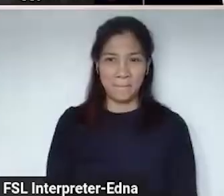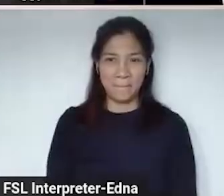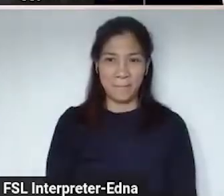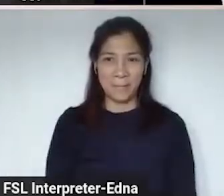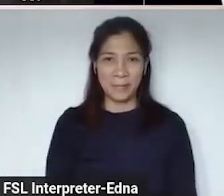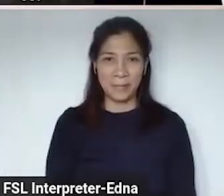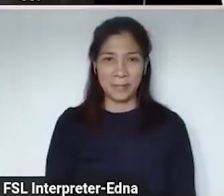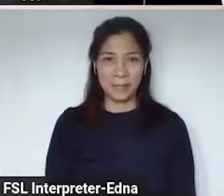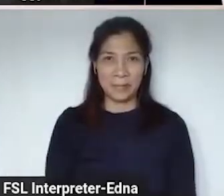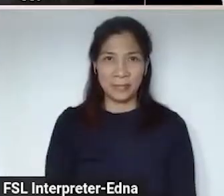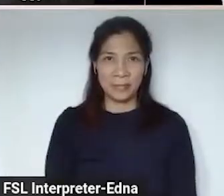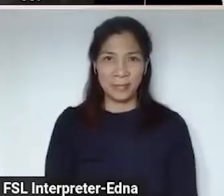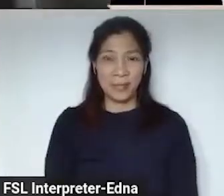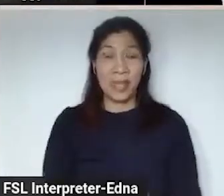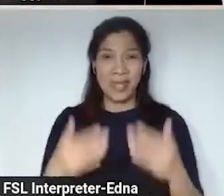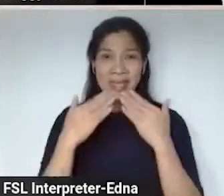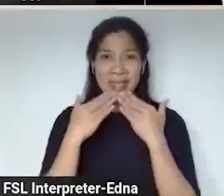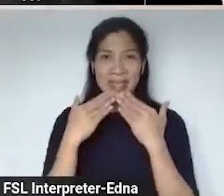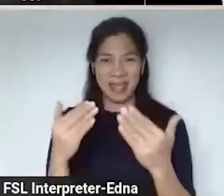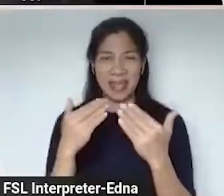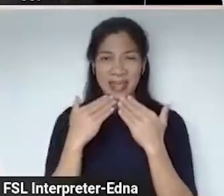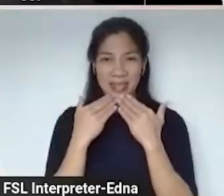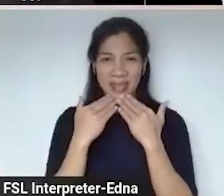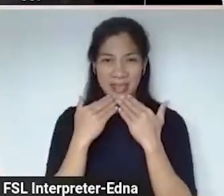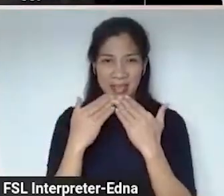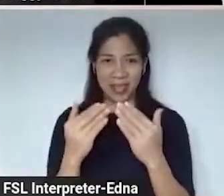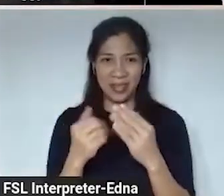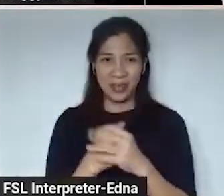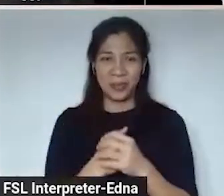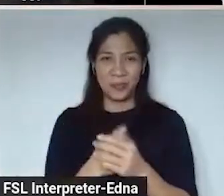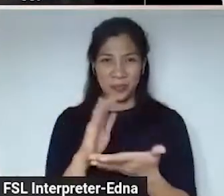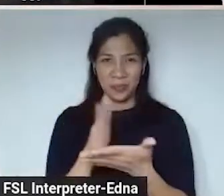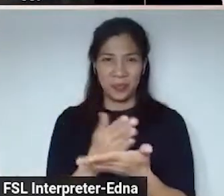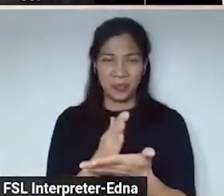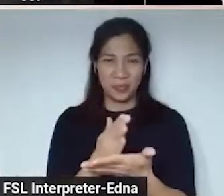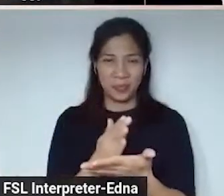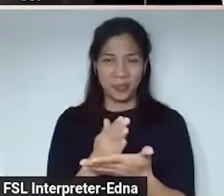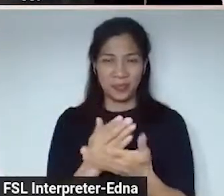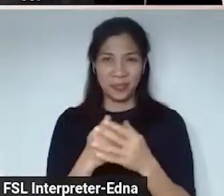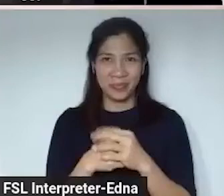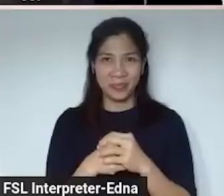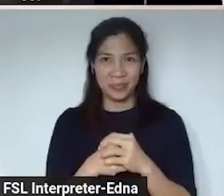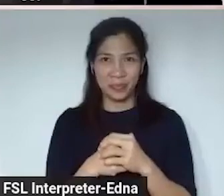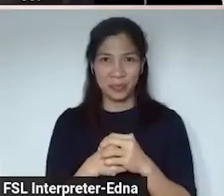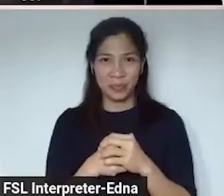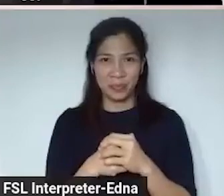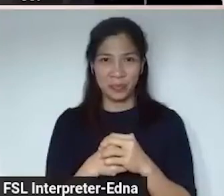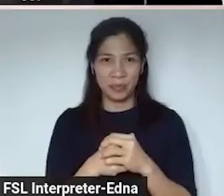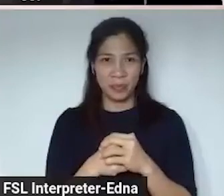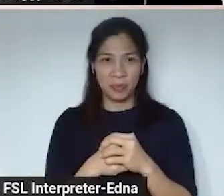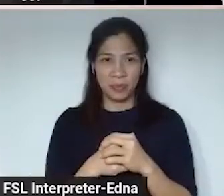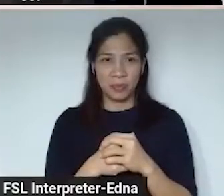Thank you so much for sharing that sermon, ano. It is a good